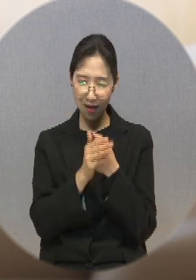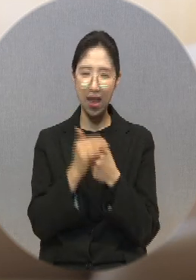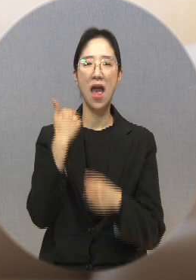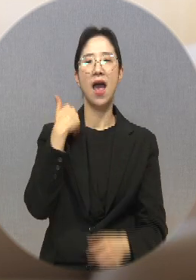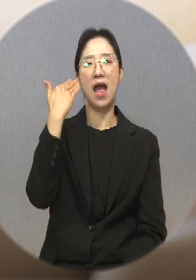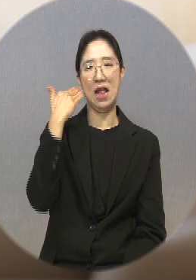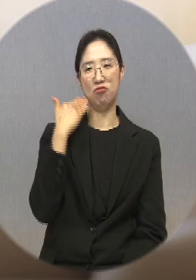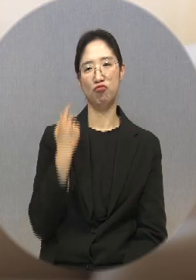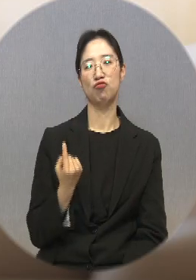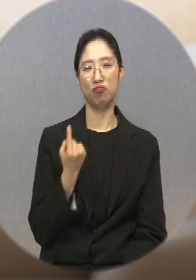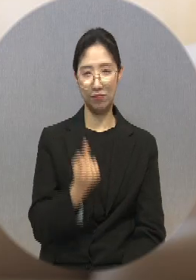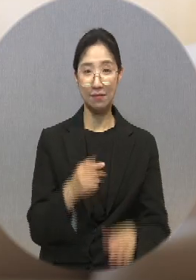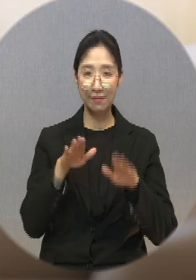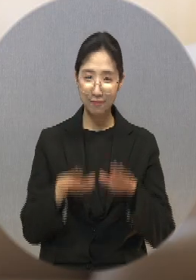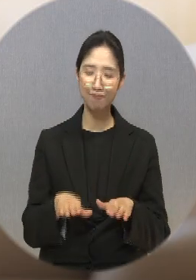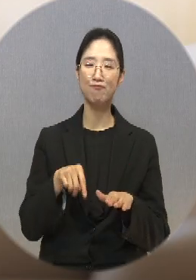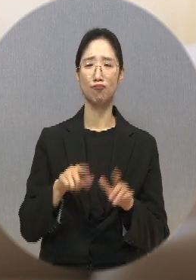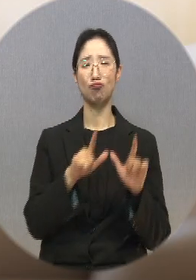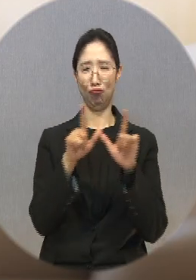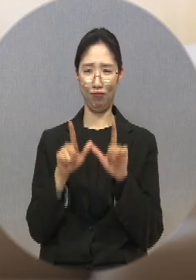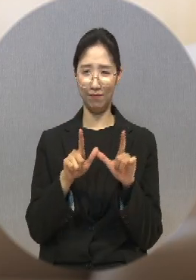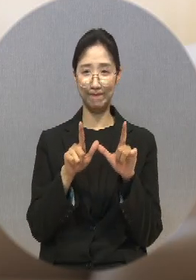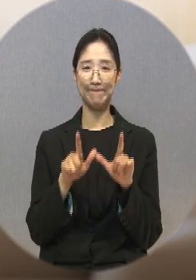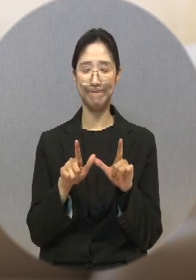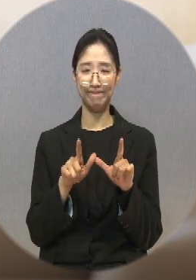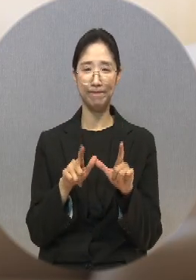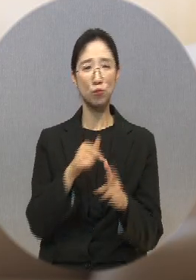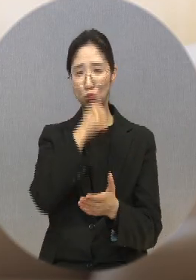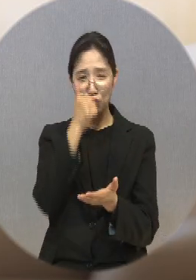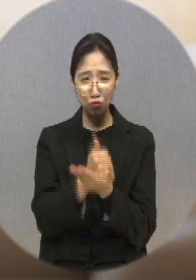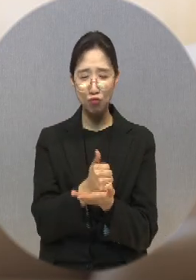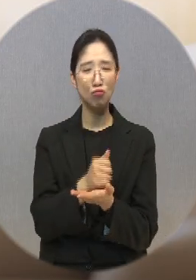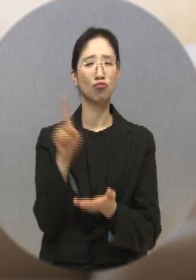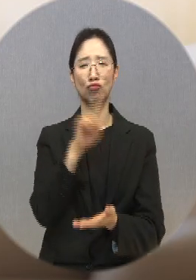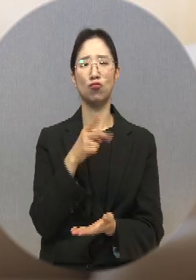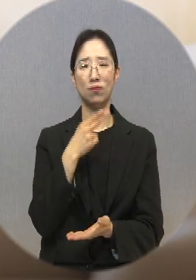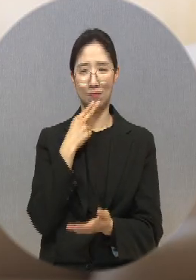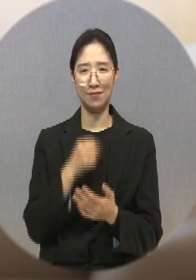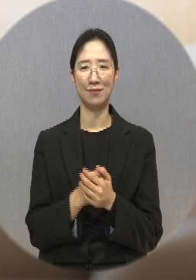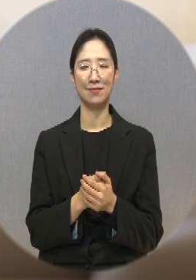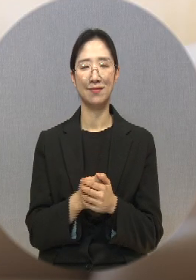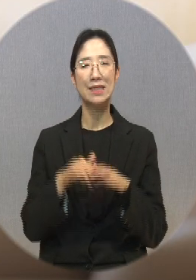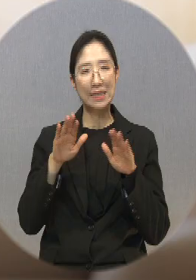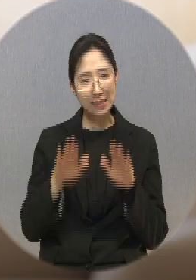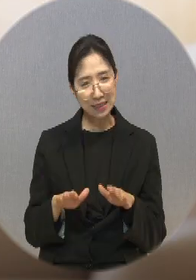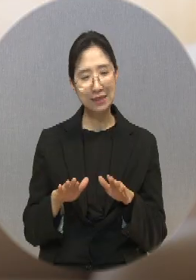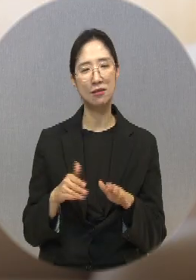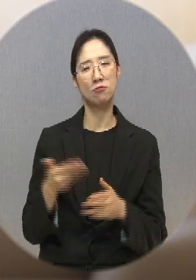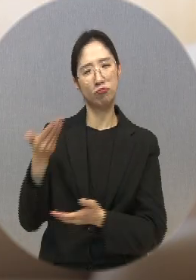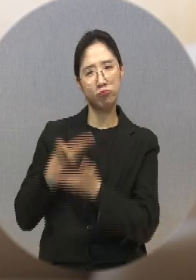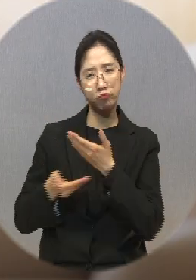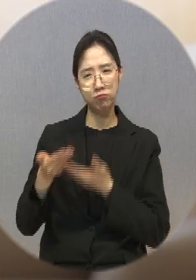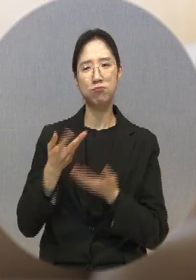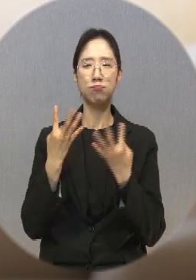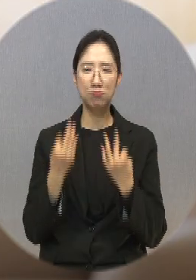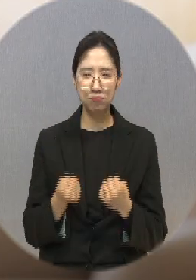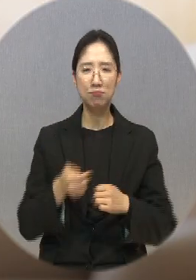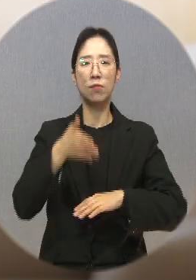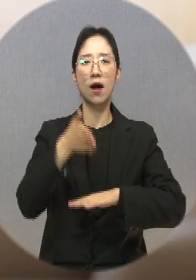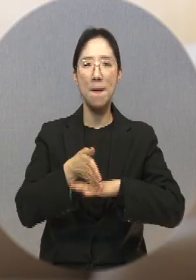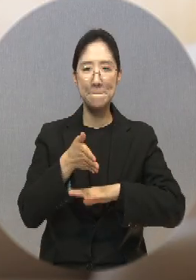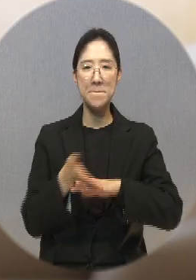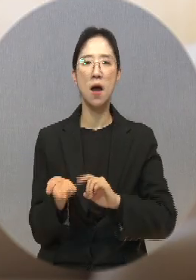한국까지 왔고 지금 이렇게 살고 있고 죄를 지은 것도 아니고 지금 받은 것에 대한